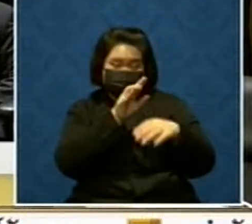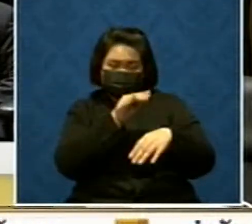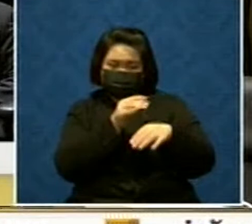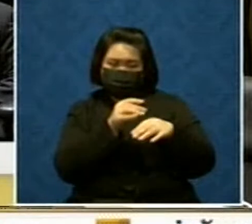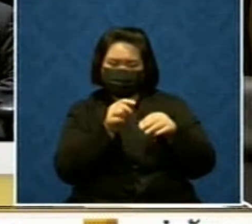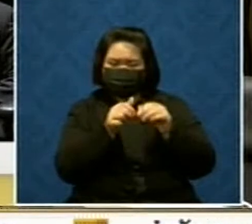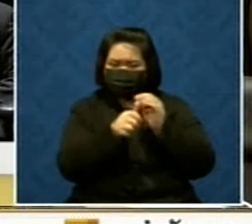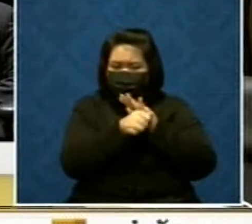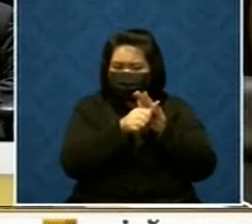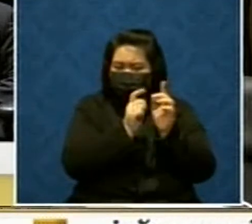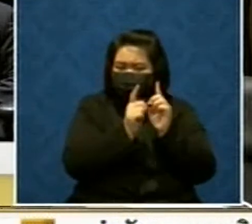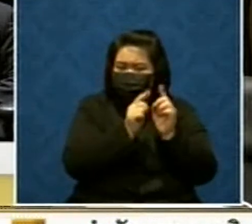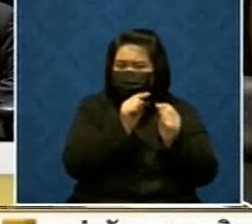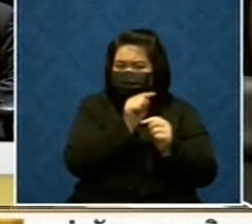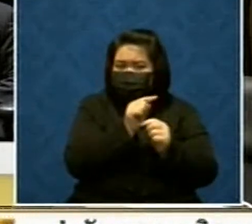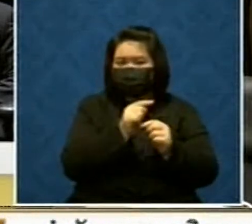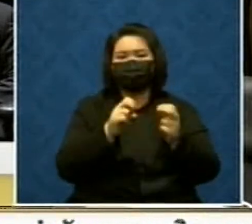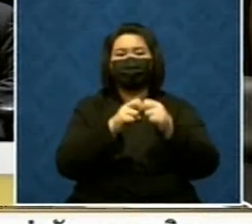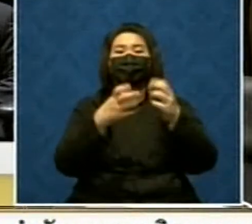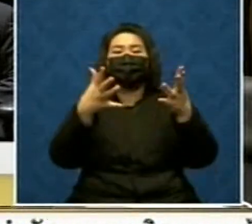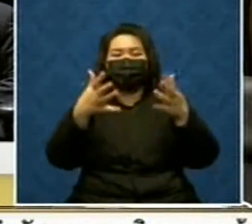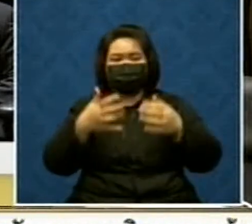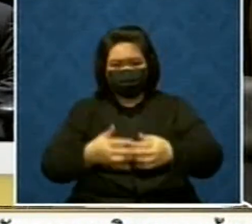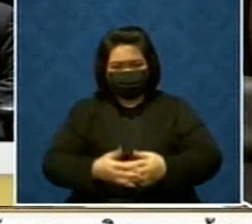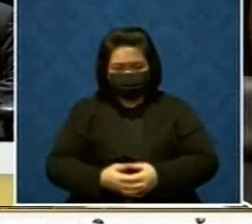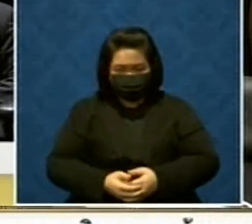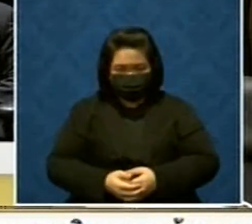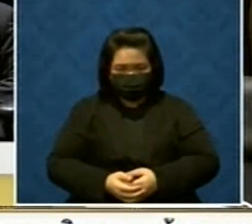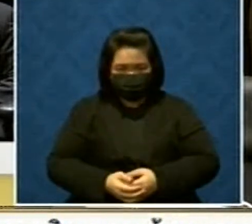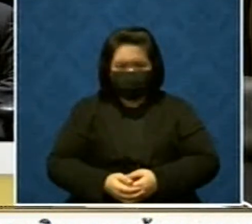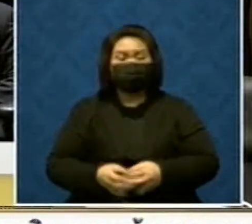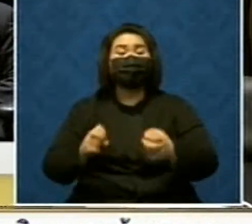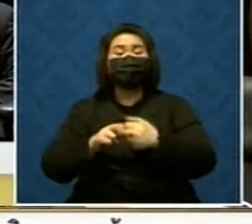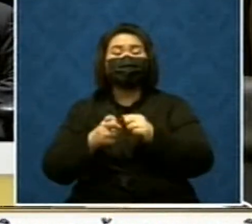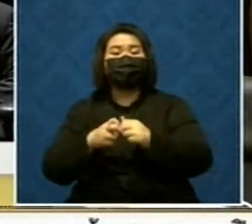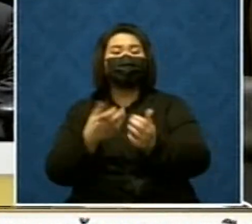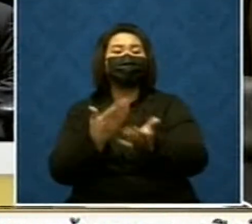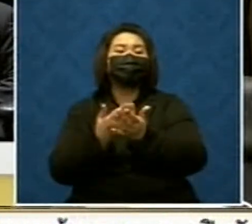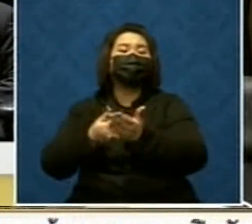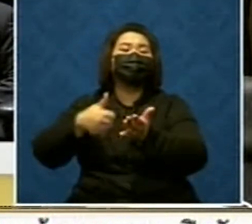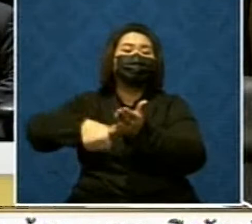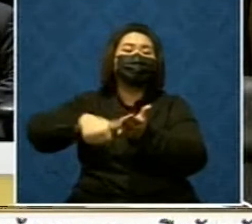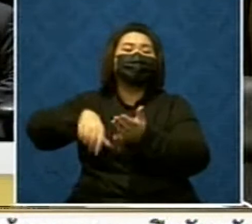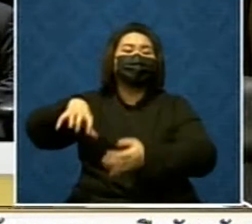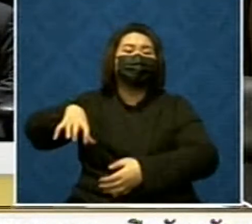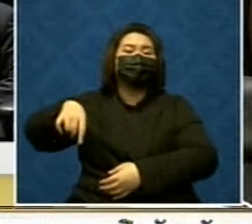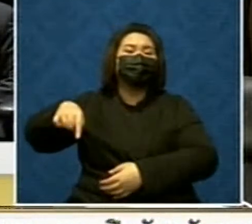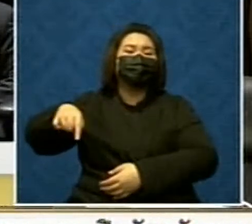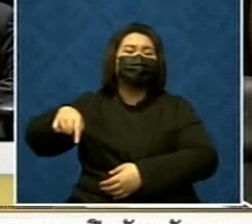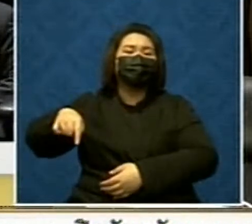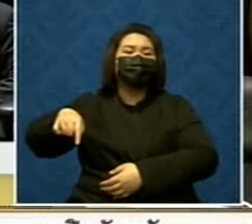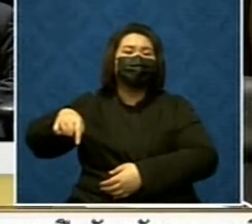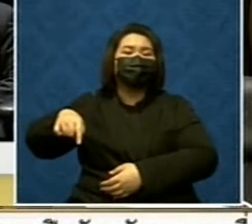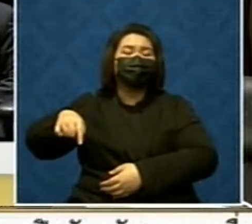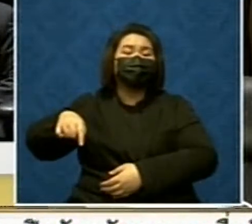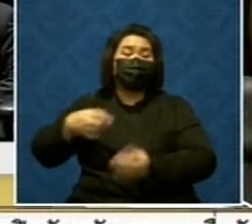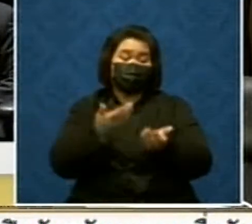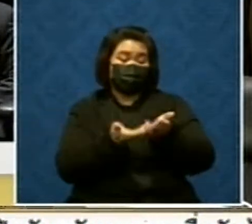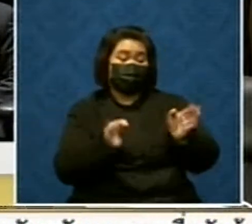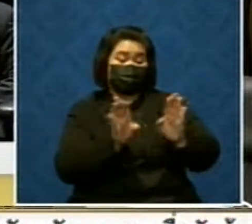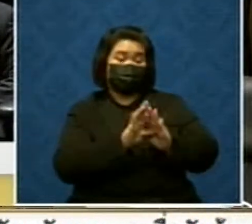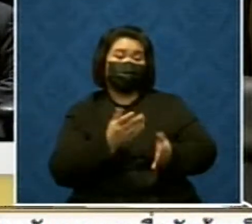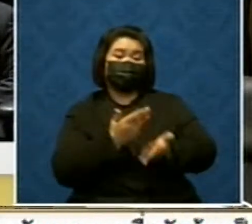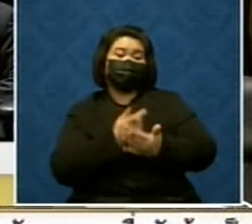กันยังไงก็ได้ไม่มีปัญหาปัญหาคือเงินภาษีพวกผมไงไปอยู่ครอบครัวเดีย